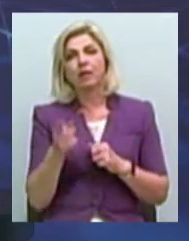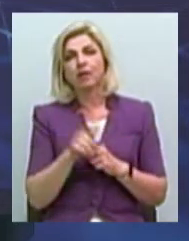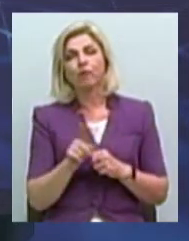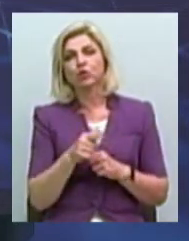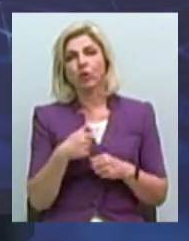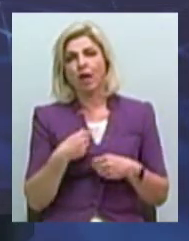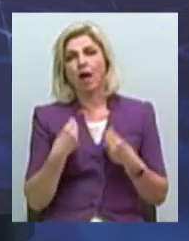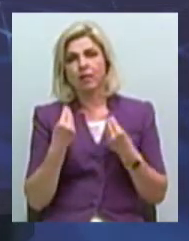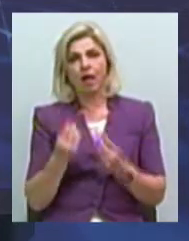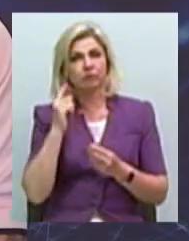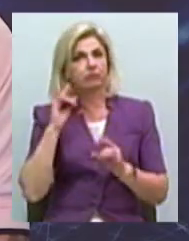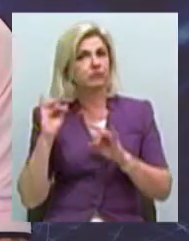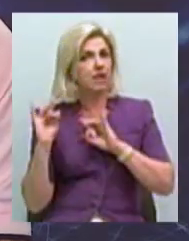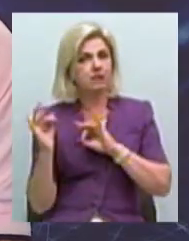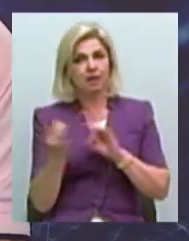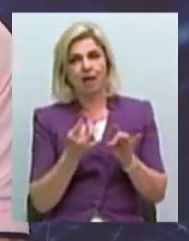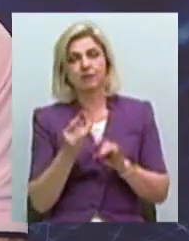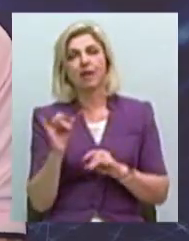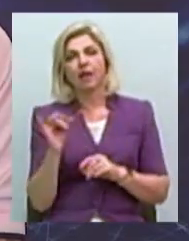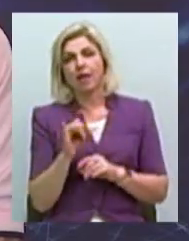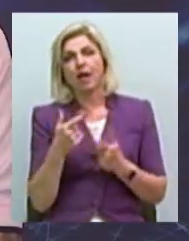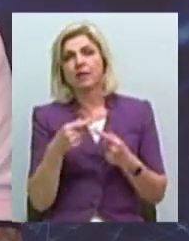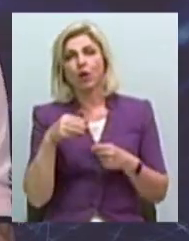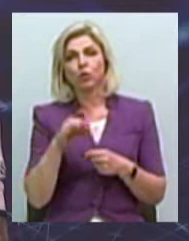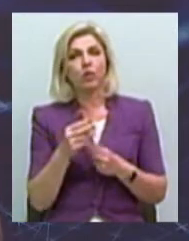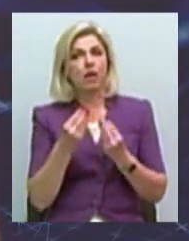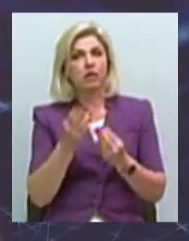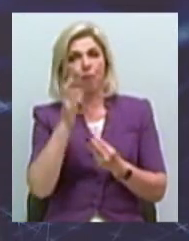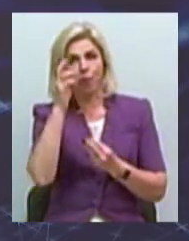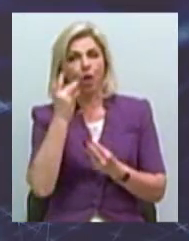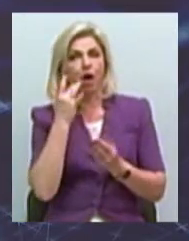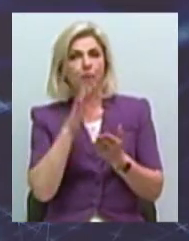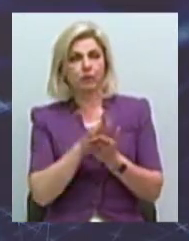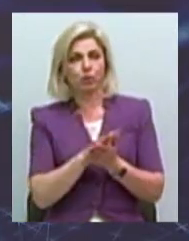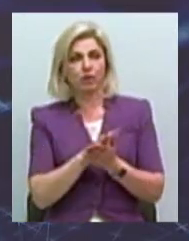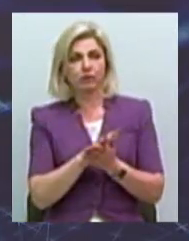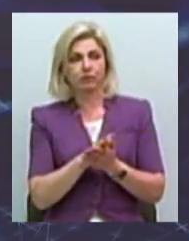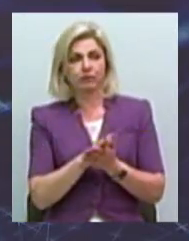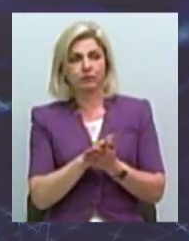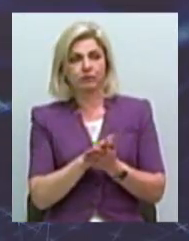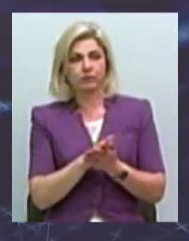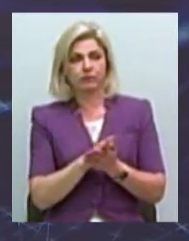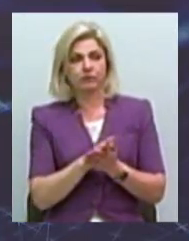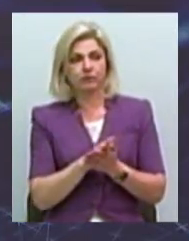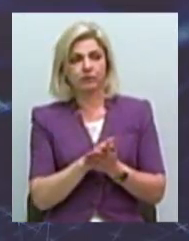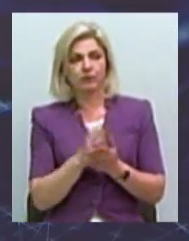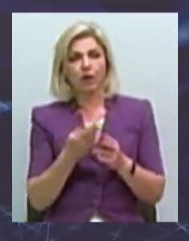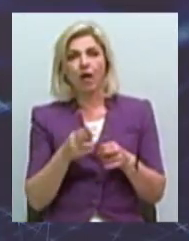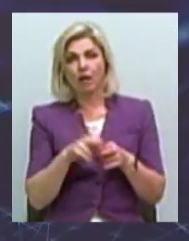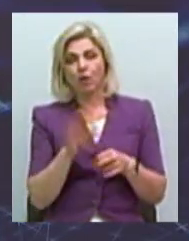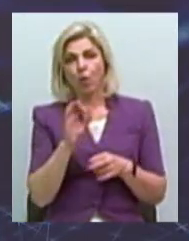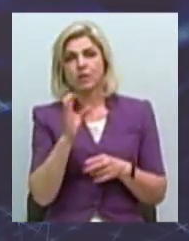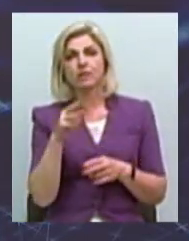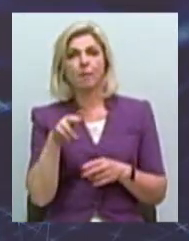резонанс и где-то, не дай бог, осквернил вот это вот ОСМБ, ни в